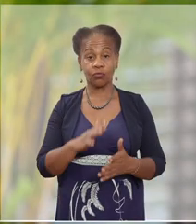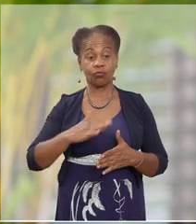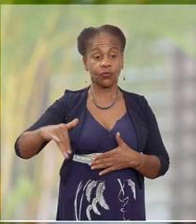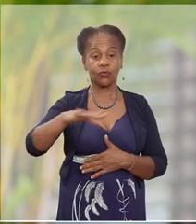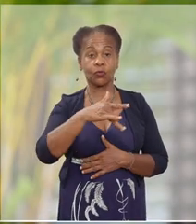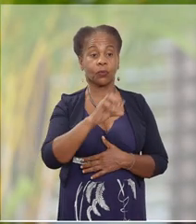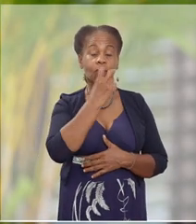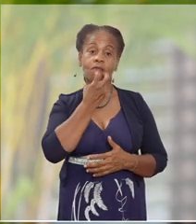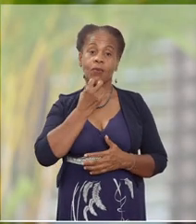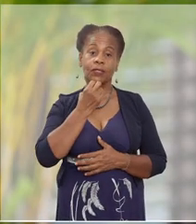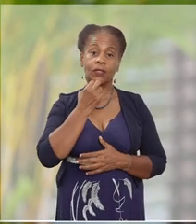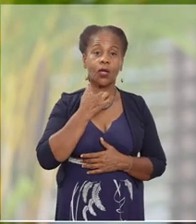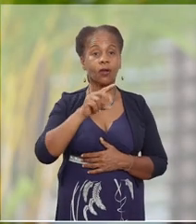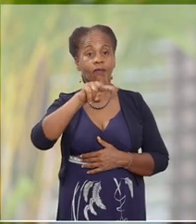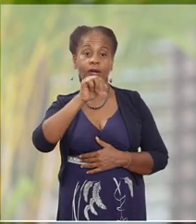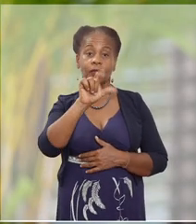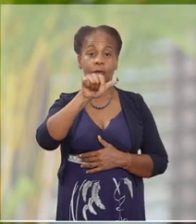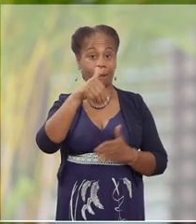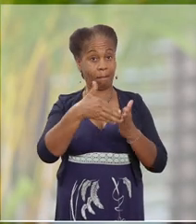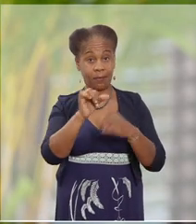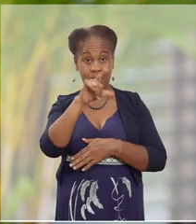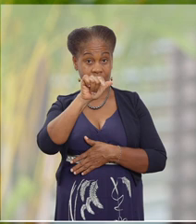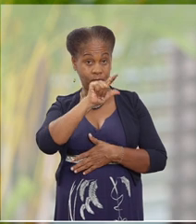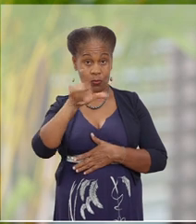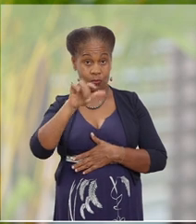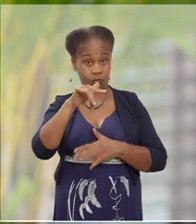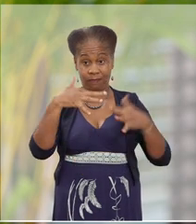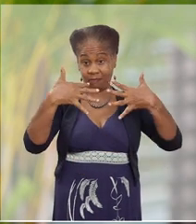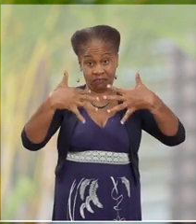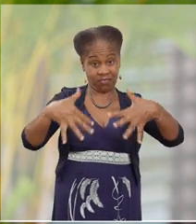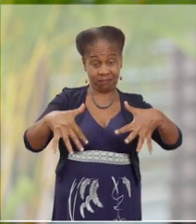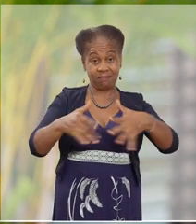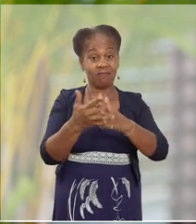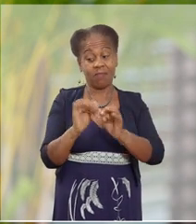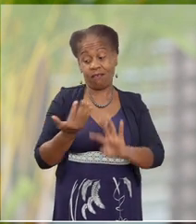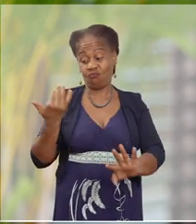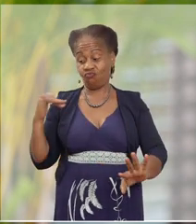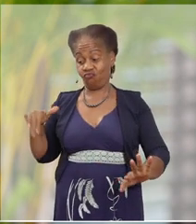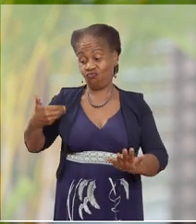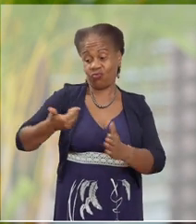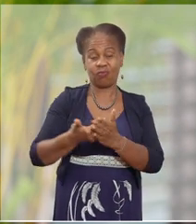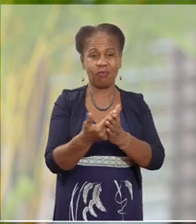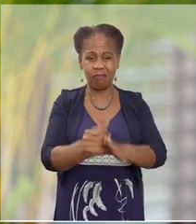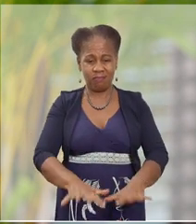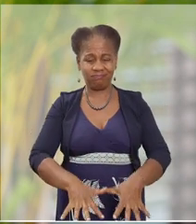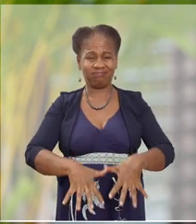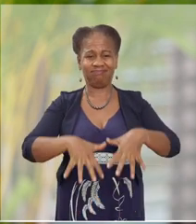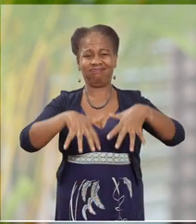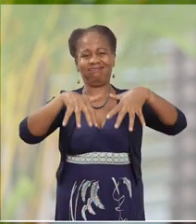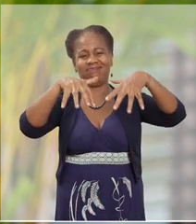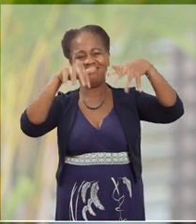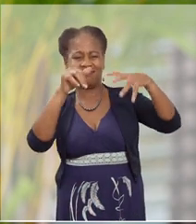mes très chers compatriotes l'année 2022 s'achève elle a été jalonnée par bien des bouleversement